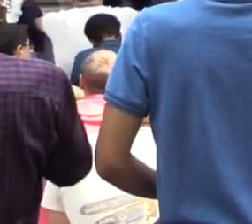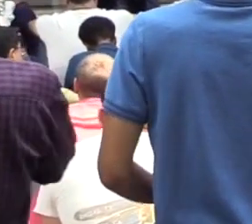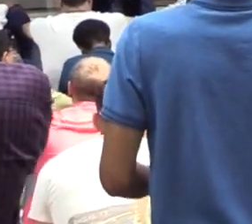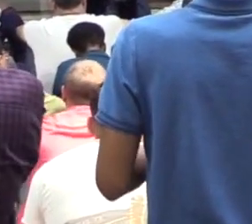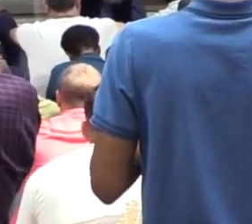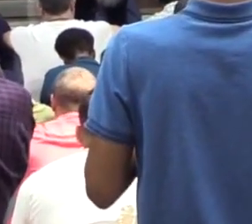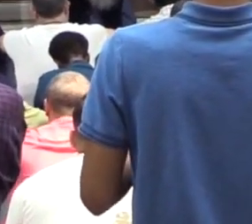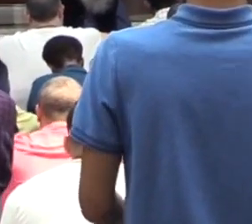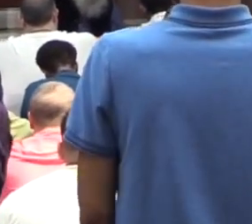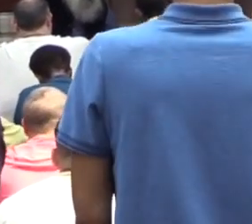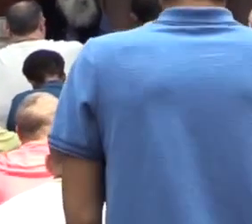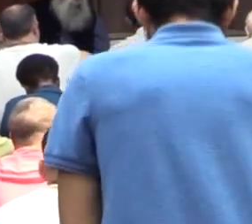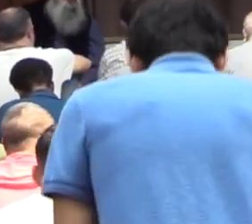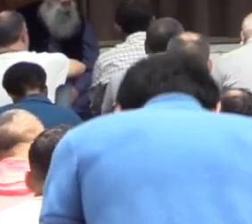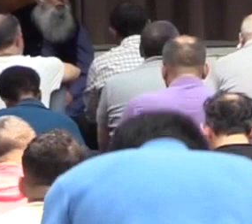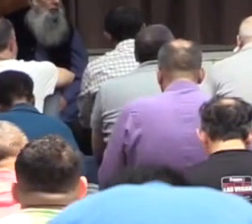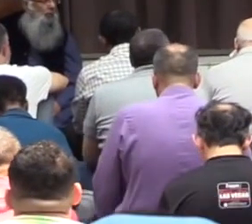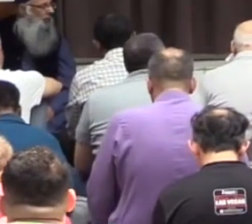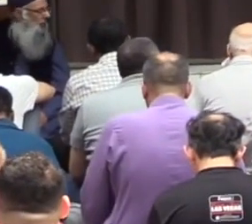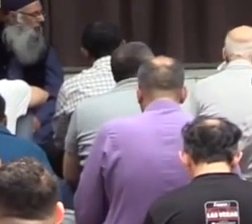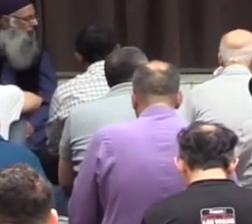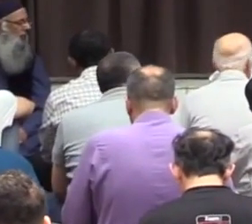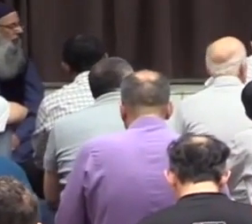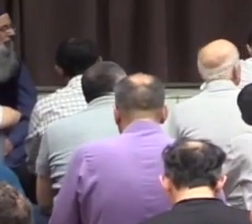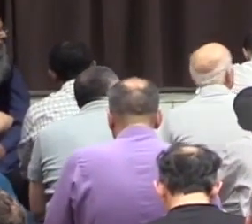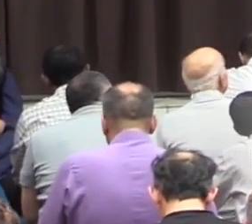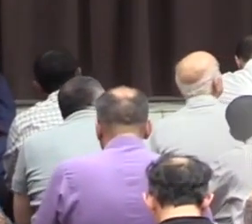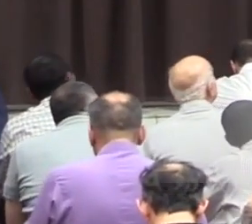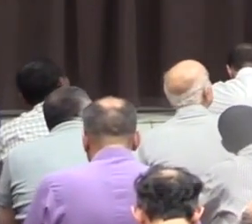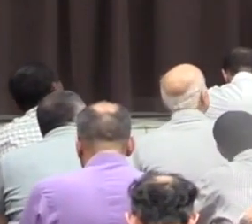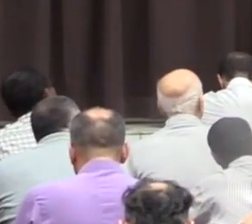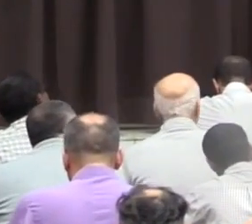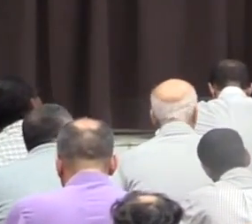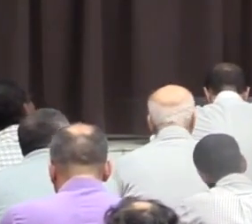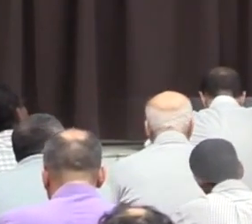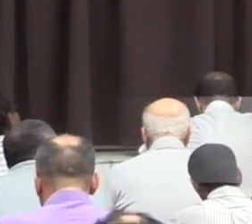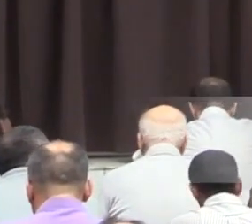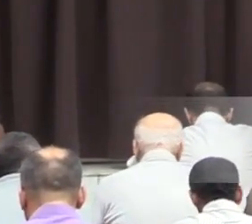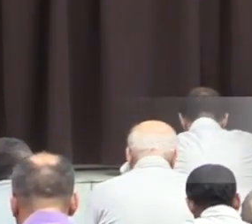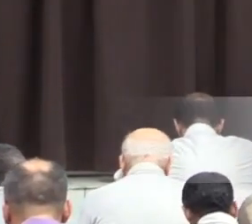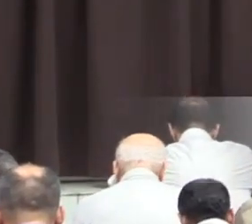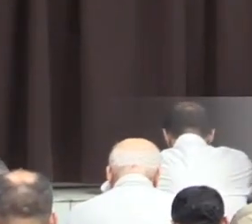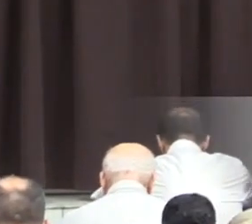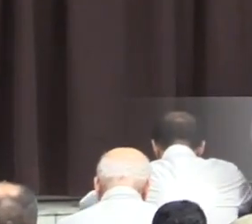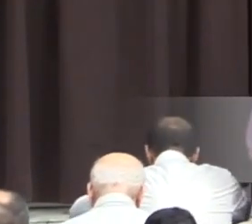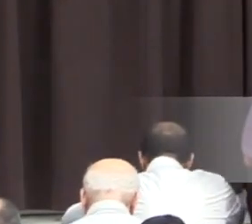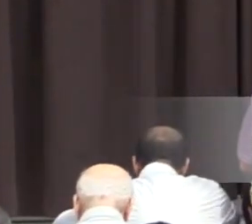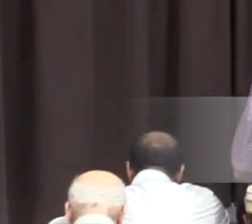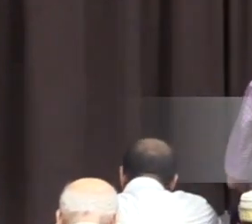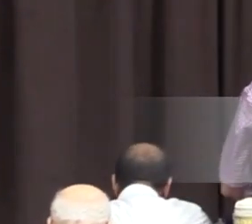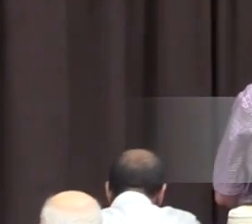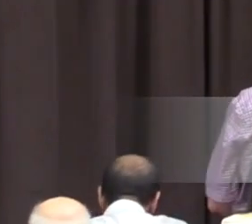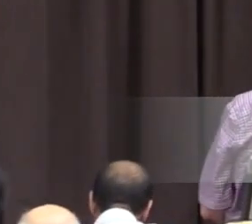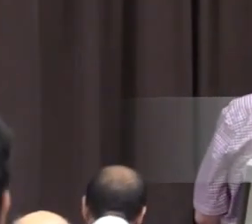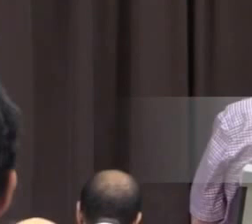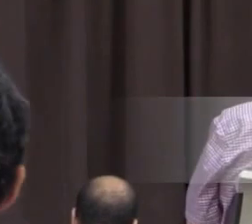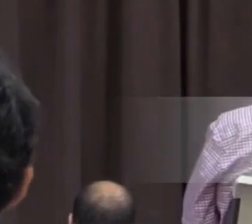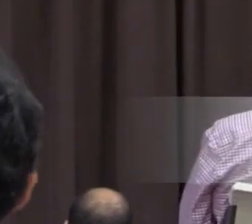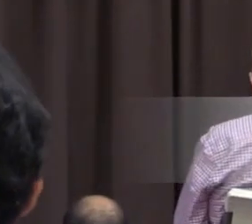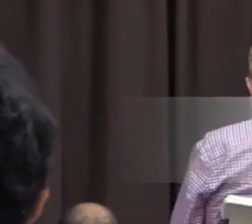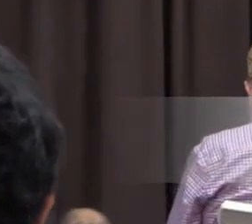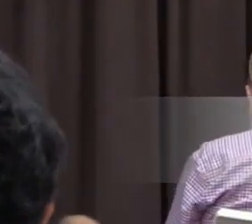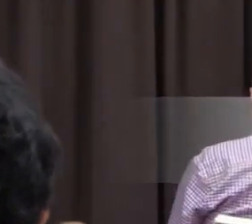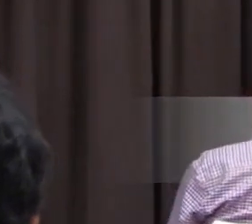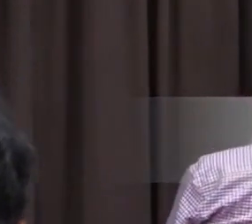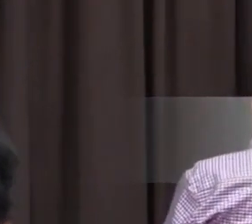فلا مضل له ومن يضلل فلا هادي له، ولا حول ولا قوة إلا بالله العلي العظيم. وأشهد